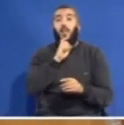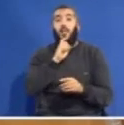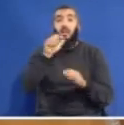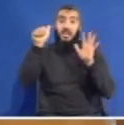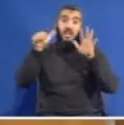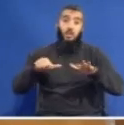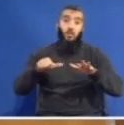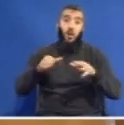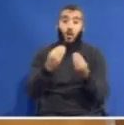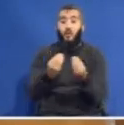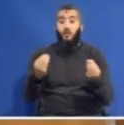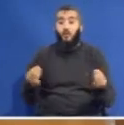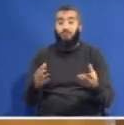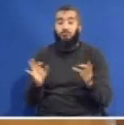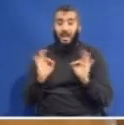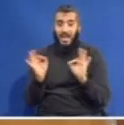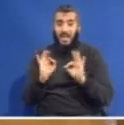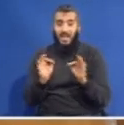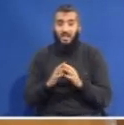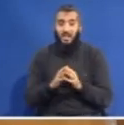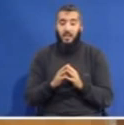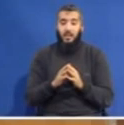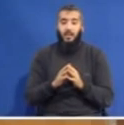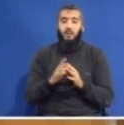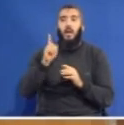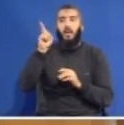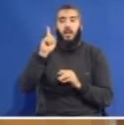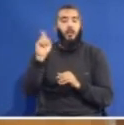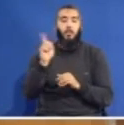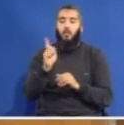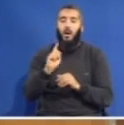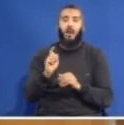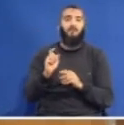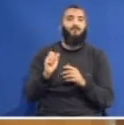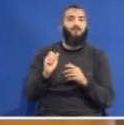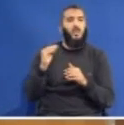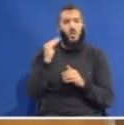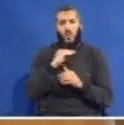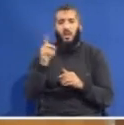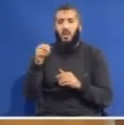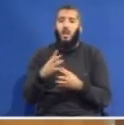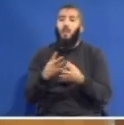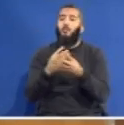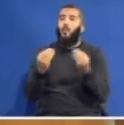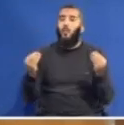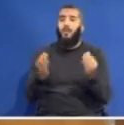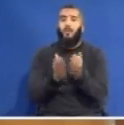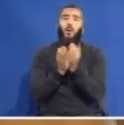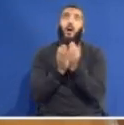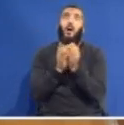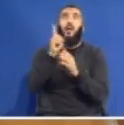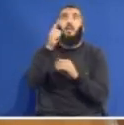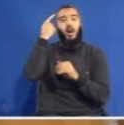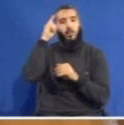باللقاء بين الزوجين. فلذلك أنت ما تتقلقيش والصبري، وكثير من الدعاء لله تعالى أن